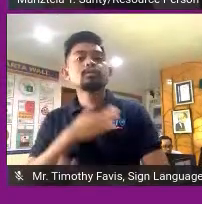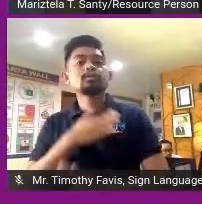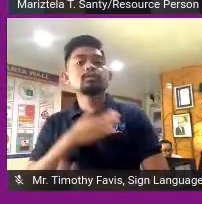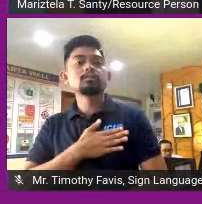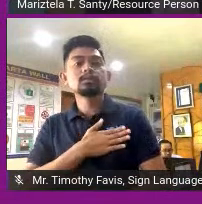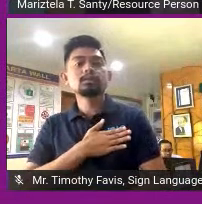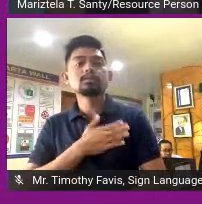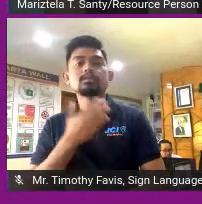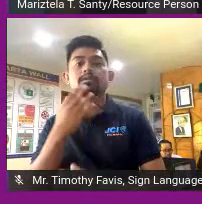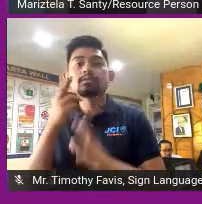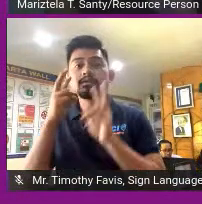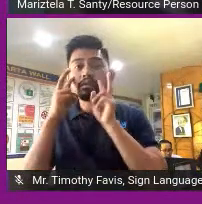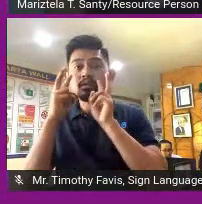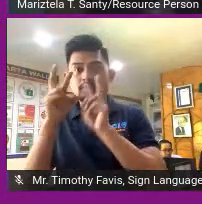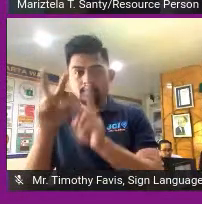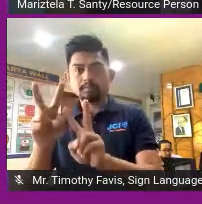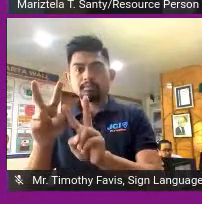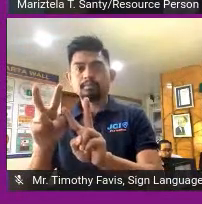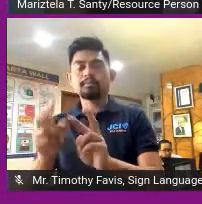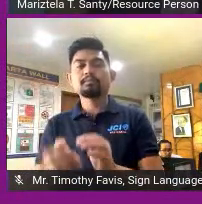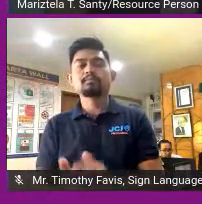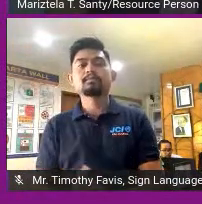okay, thank